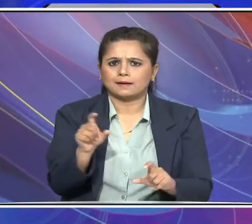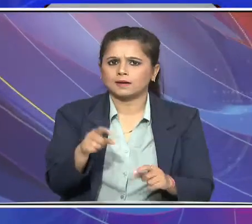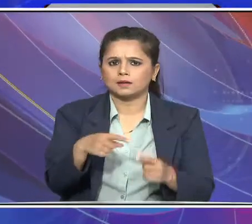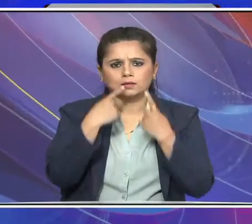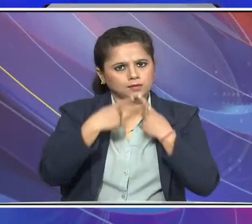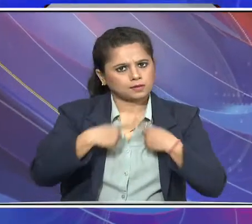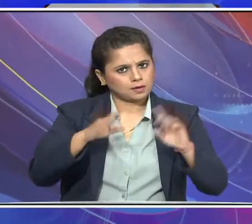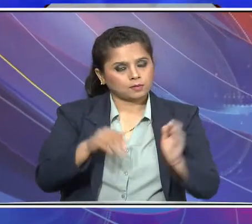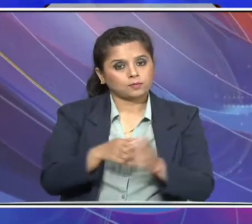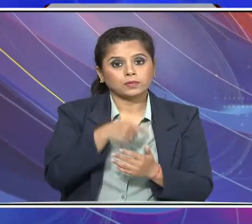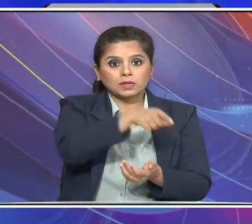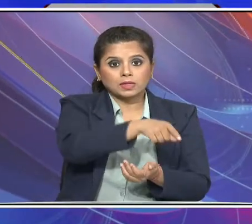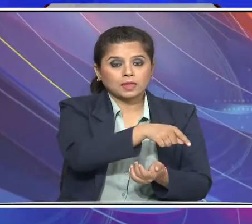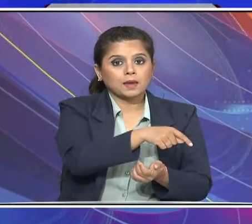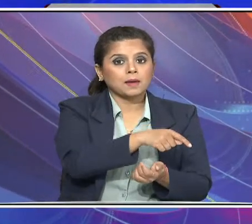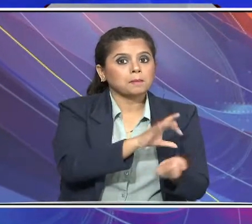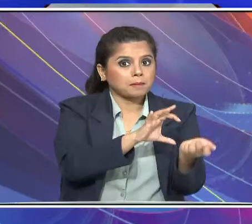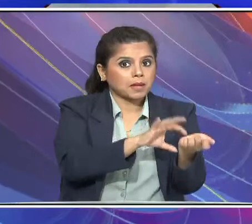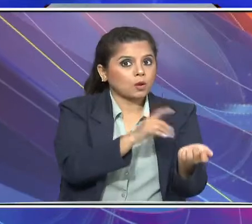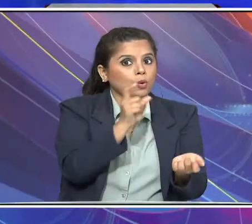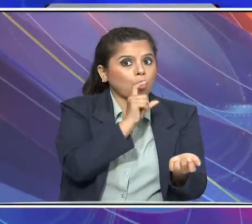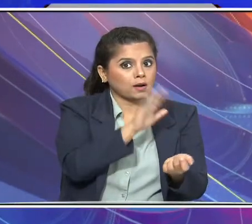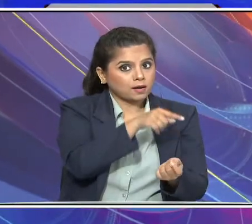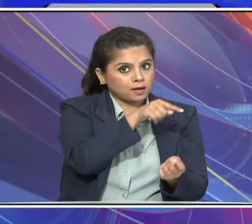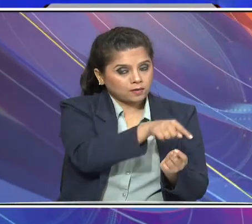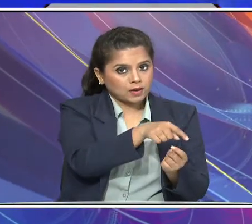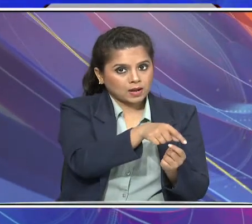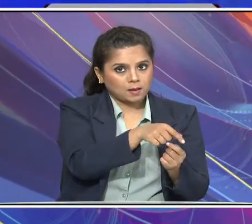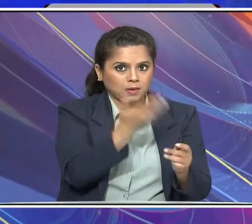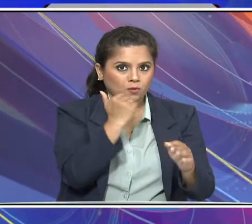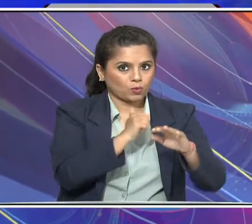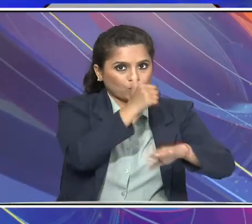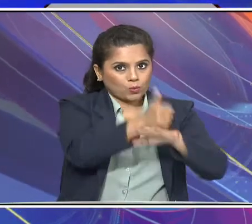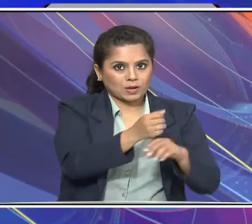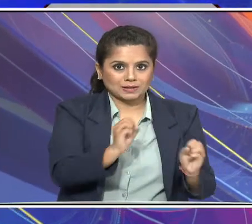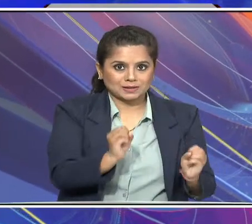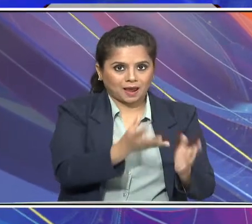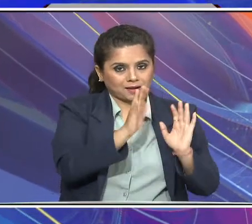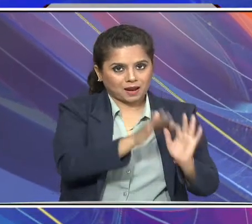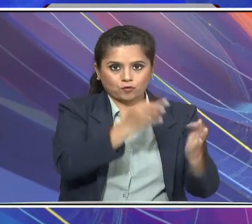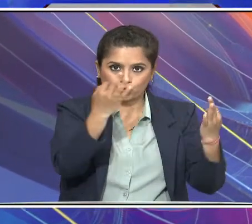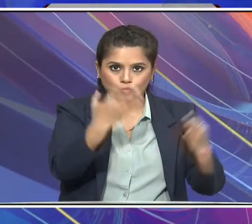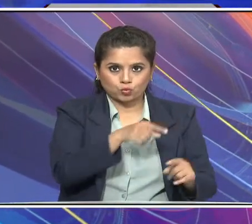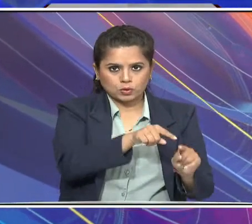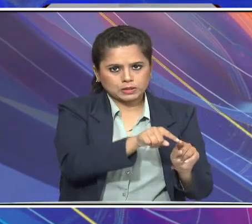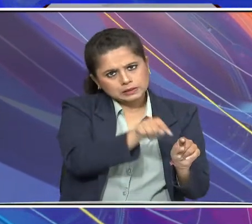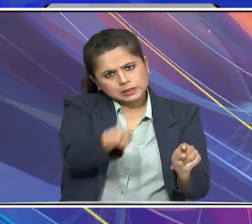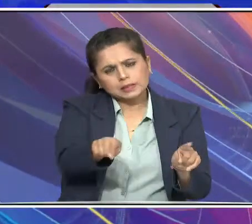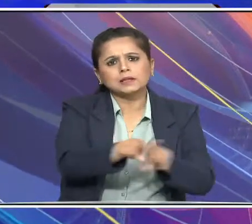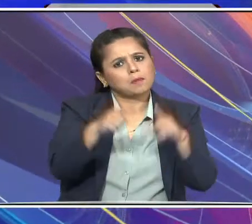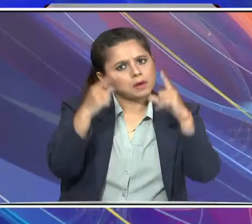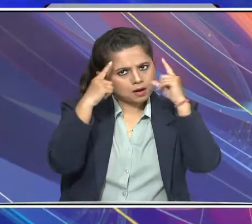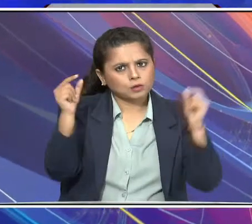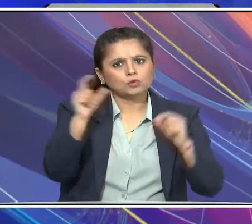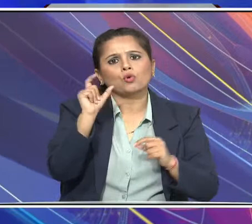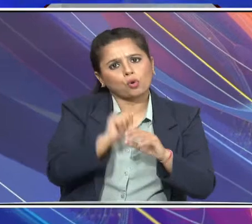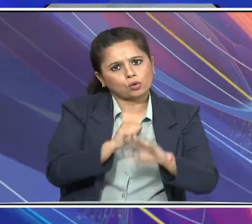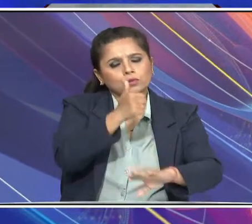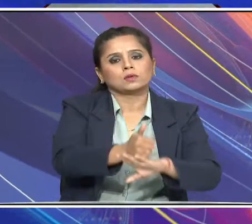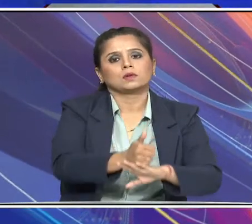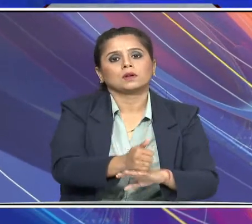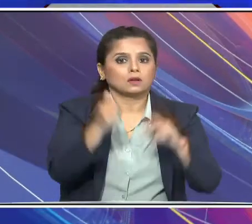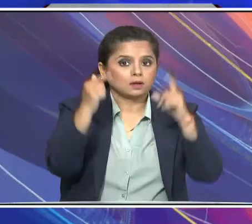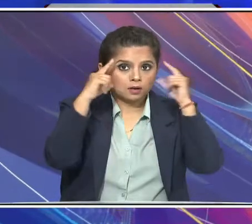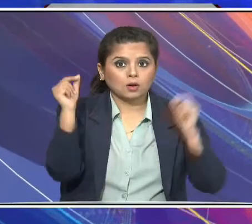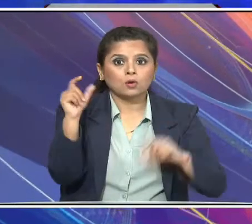जहां मेडिकल कॉलेज हमने कोली है वहां ही हमें नरसिंह कॉलेज खोलने है क्योंकि नरसिंह कॉलेज